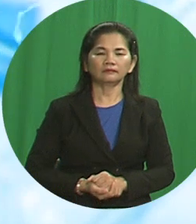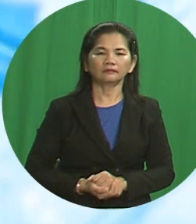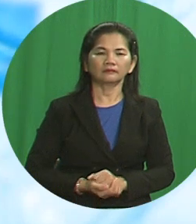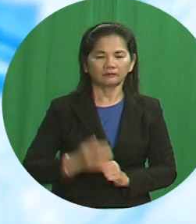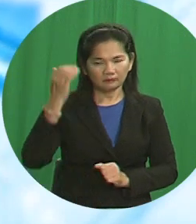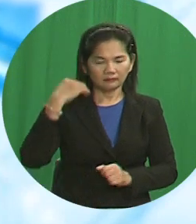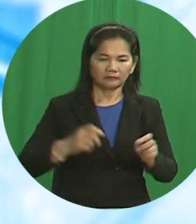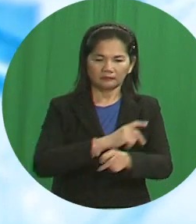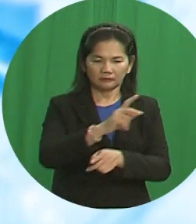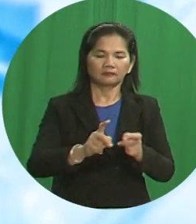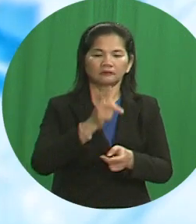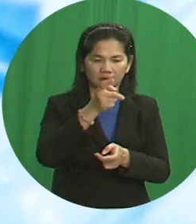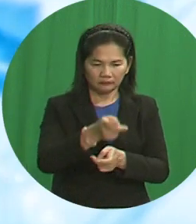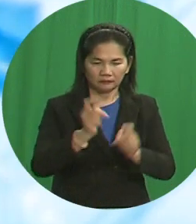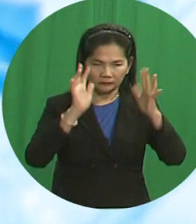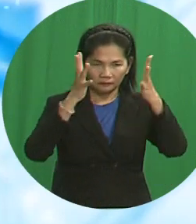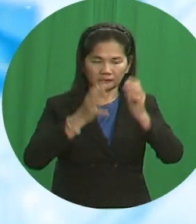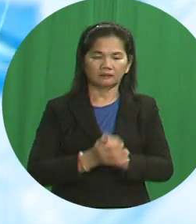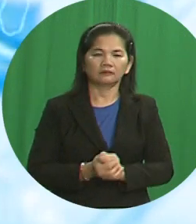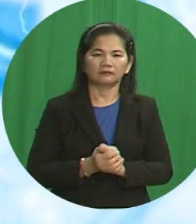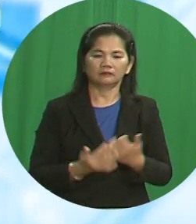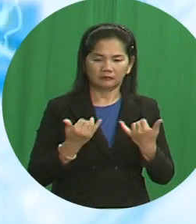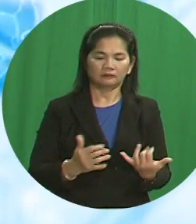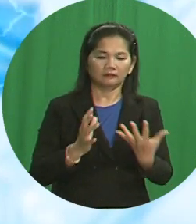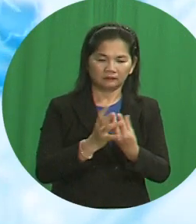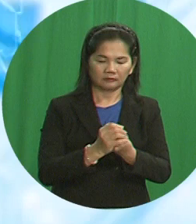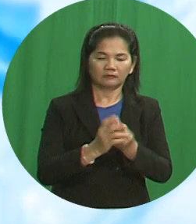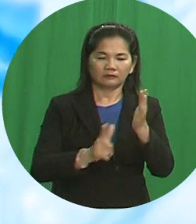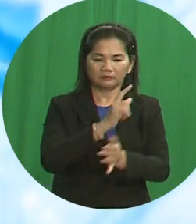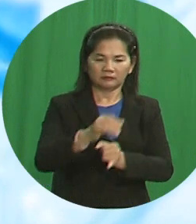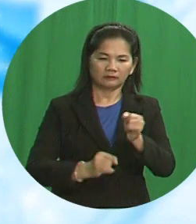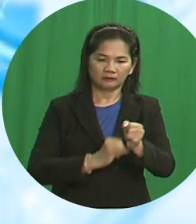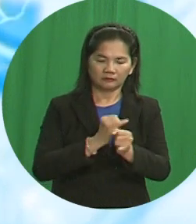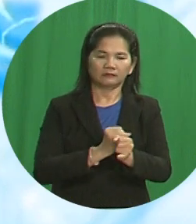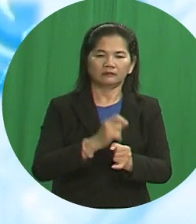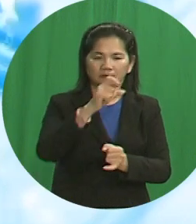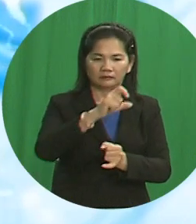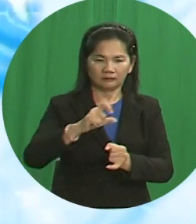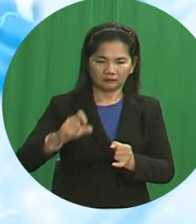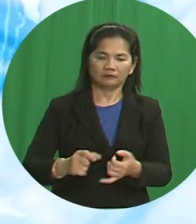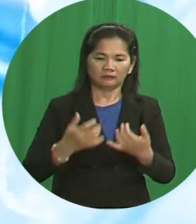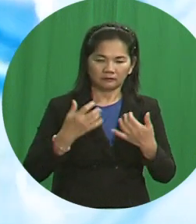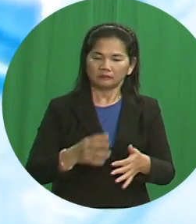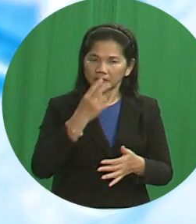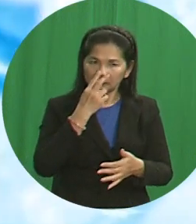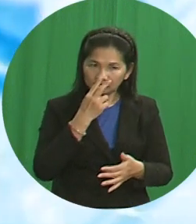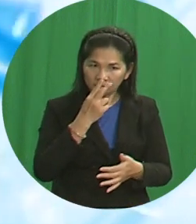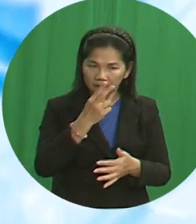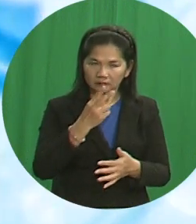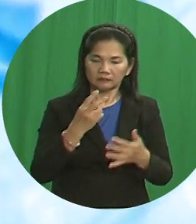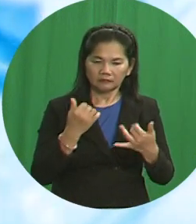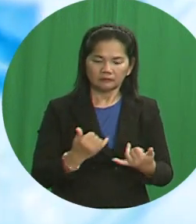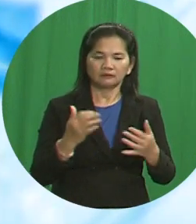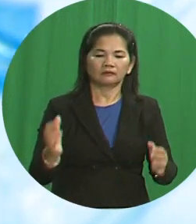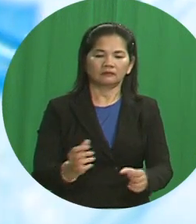លោកលោកស្រីនៅនាងកញ្ញាប្រិយមិត្តទូរទស្សនិកជនជាទីគោរពសរុបព្រឹត្តិការណ៍ជាតិនិងអន្តរជាតិប្រចាំសប្តាហ៍ដែលលោកលោកស្រីនៅនាងកញ្ញាទៅបានទ